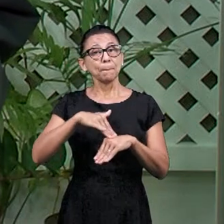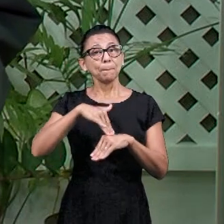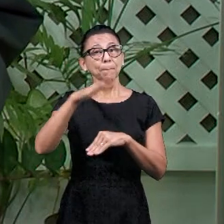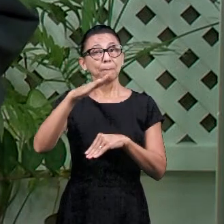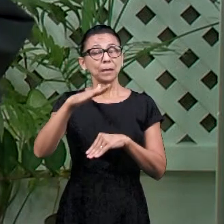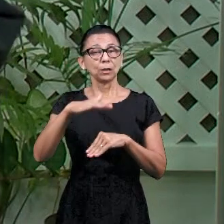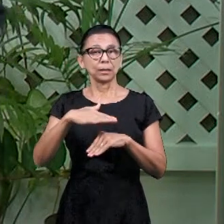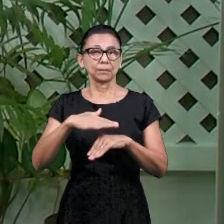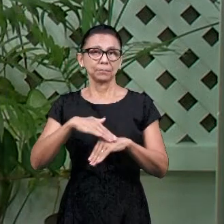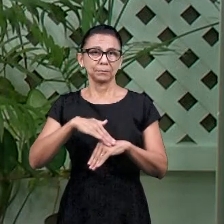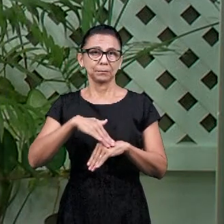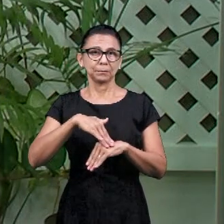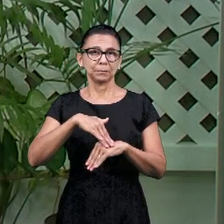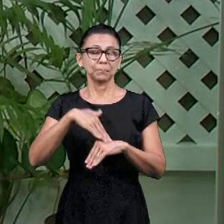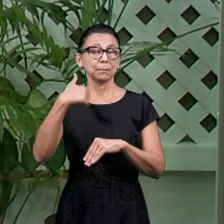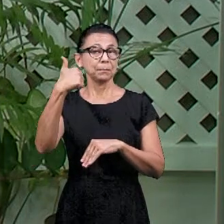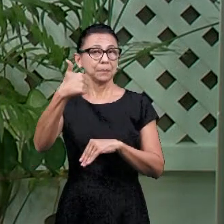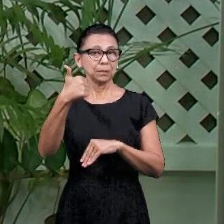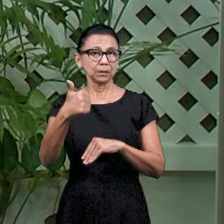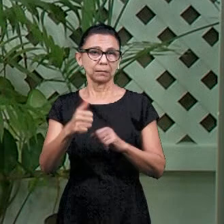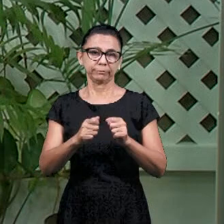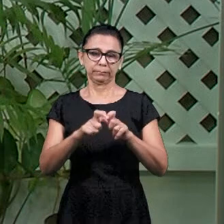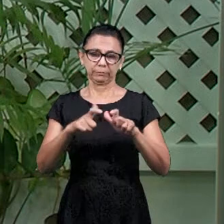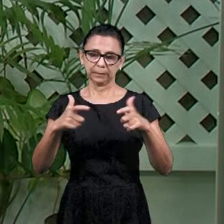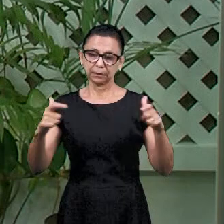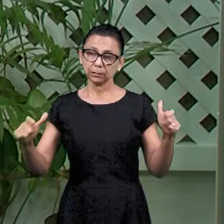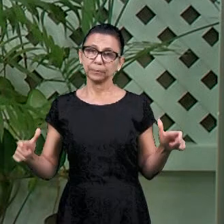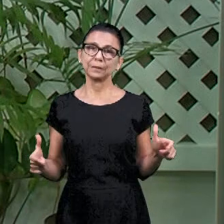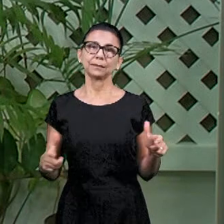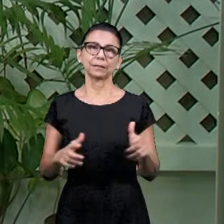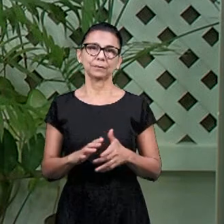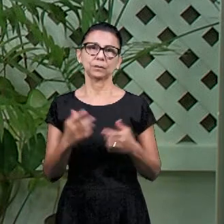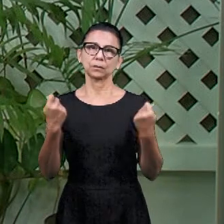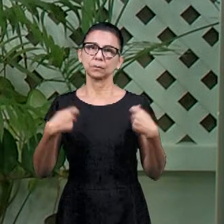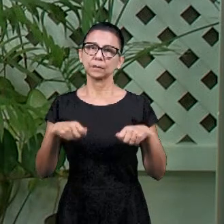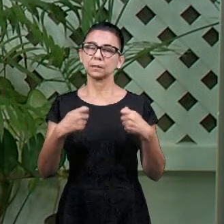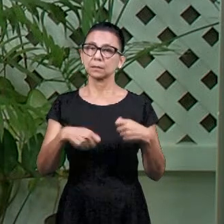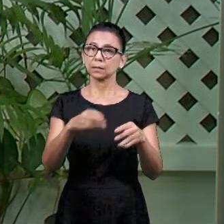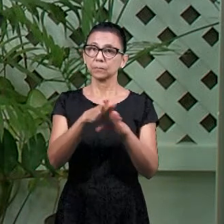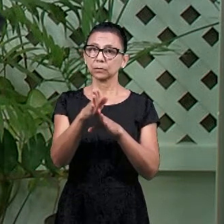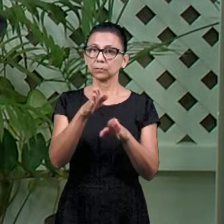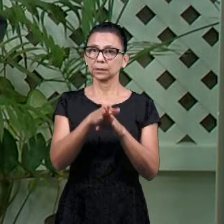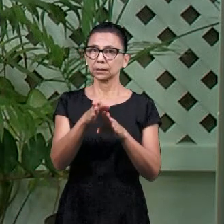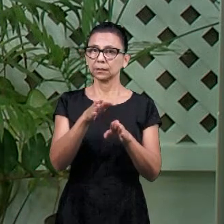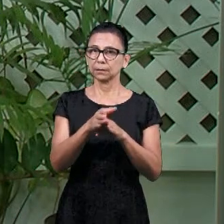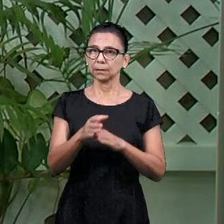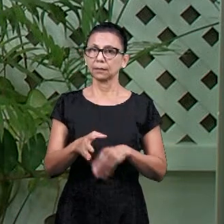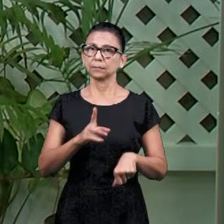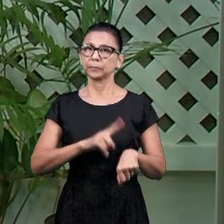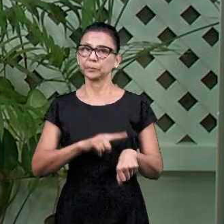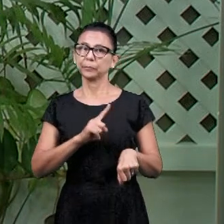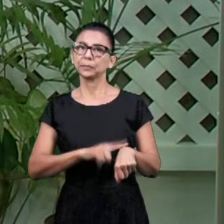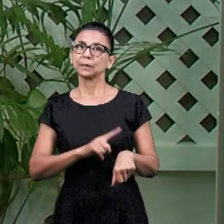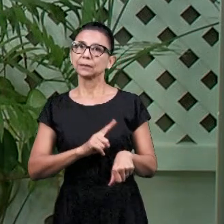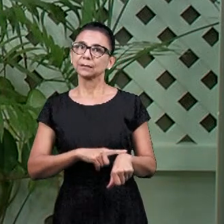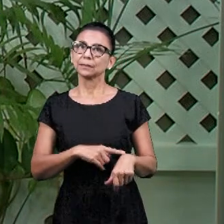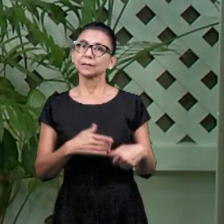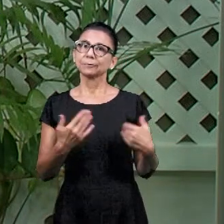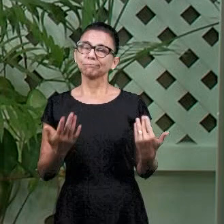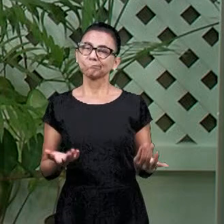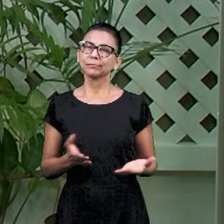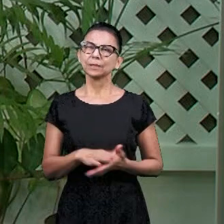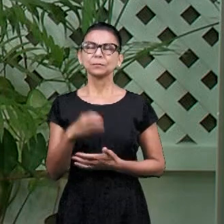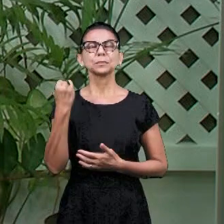dire que cela peut s'améliorer. Il doit s'améliorer parce que notre peuple ne peut pas être sans orientation à